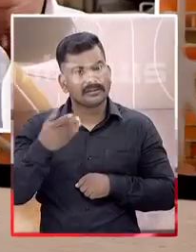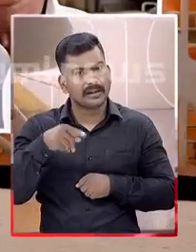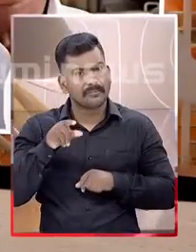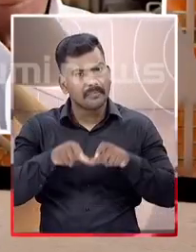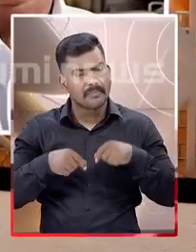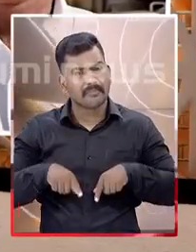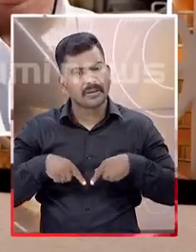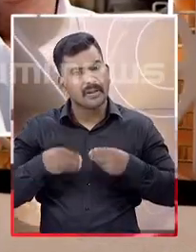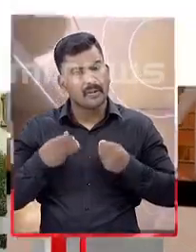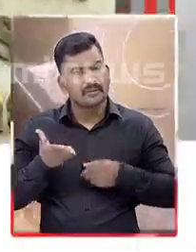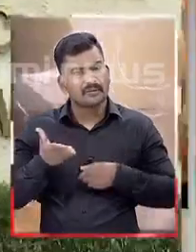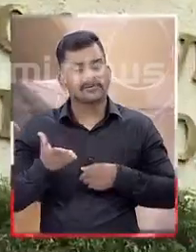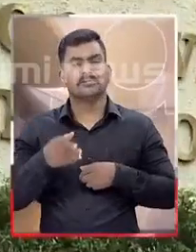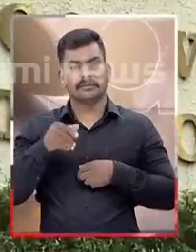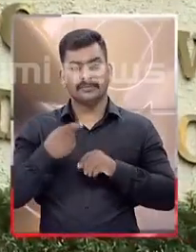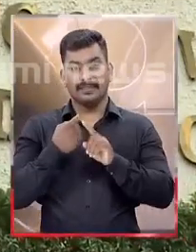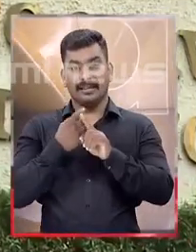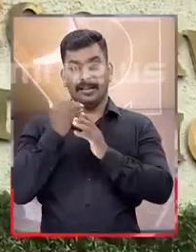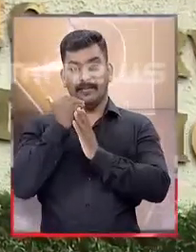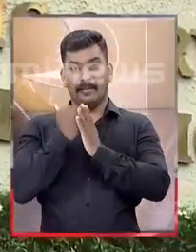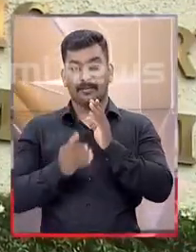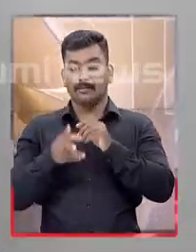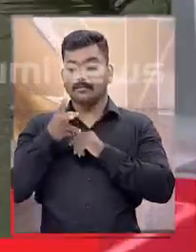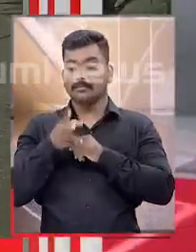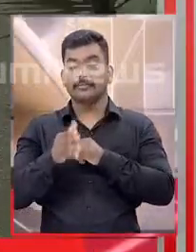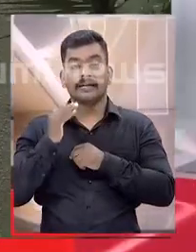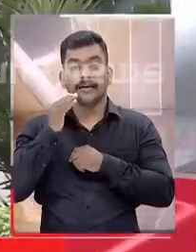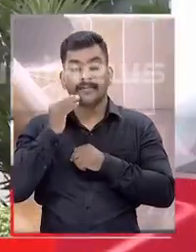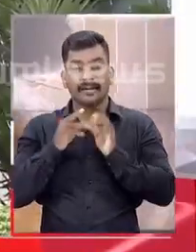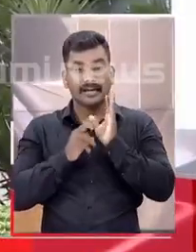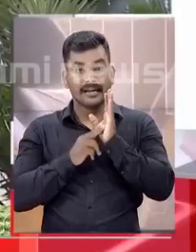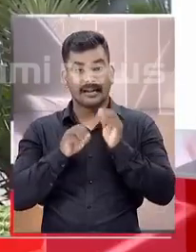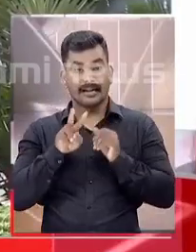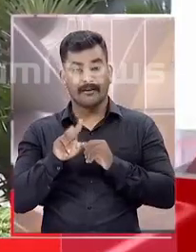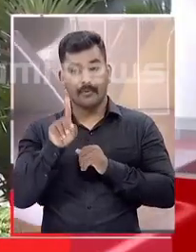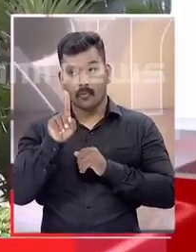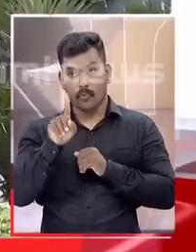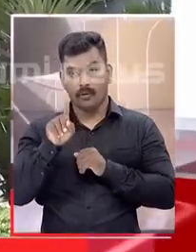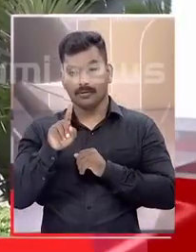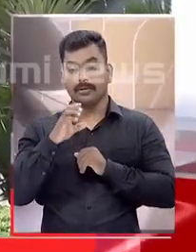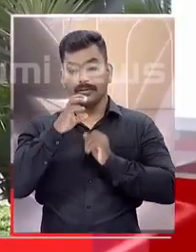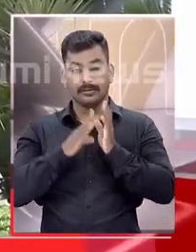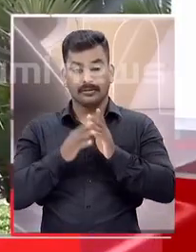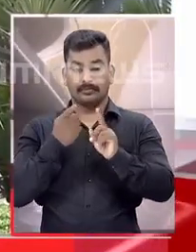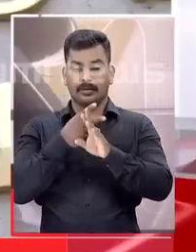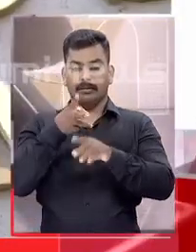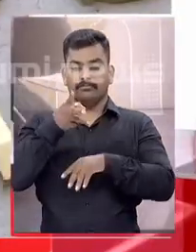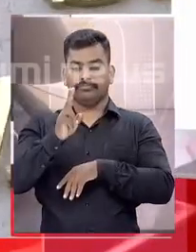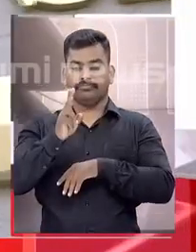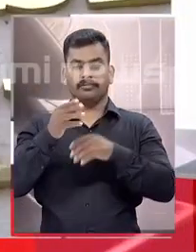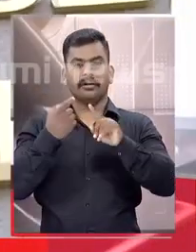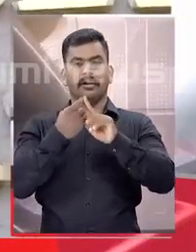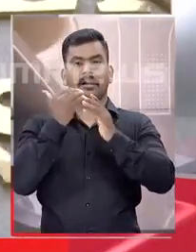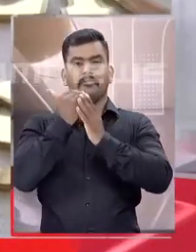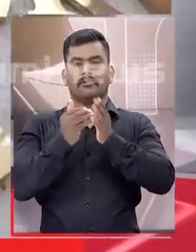അല്ല, കേരളീയം ഉദ്ഘാടനം ചെയ്തത് ഈ മാസം 1-ാം തീയതിയാണ്. ബഹുമാനപ്പെട്ട മുഖ്യമന്ത്രിയാ ഉദ്ഘാടനം ചെയ്തത്. ബഹുമാനപ്പെട്ട മുഖ്യമന്ത്രി